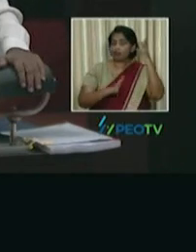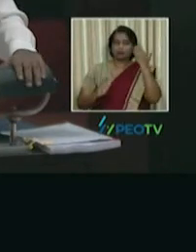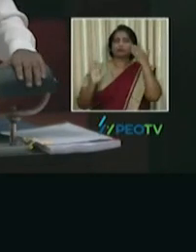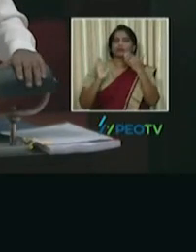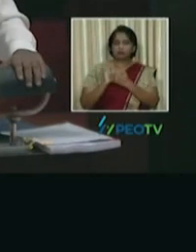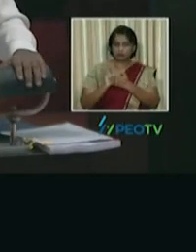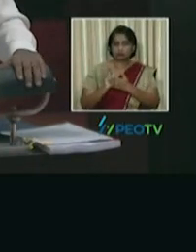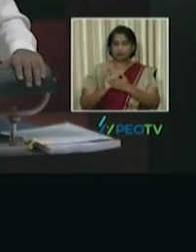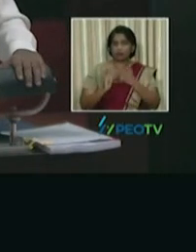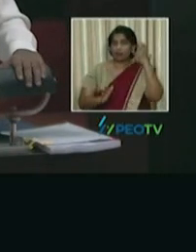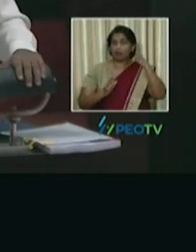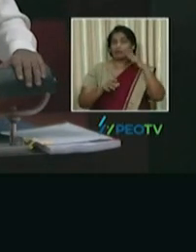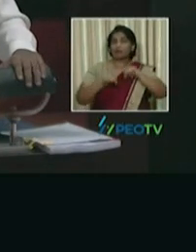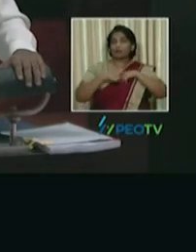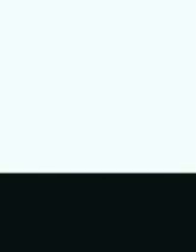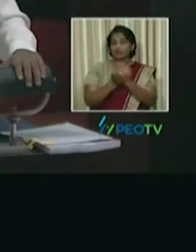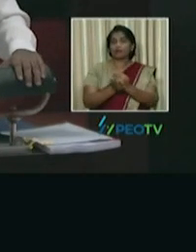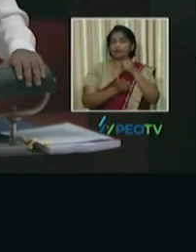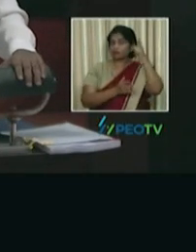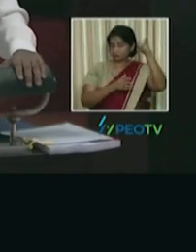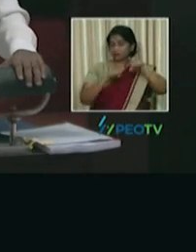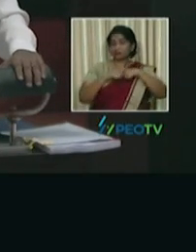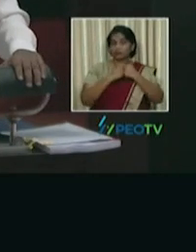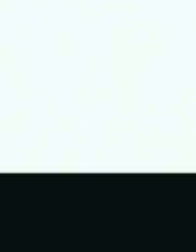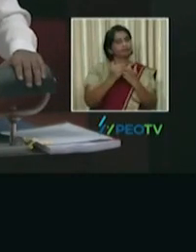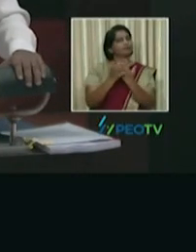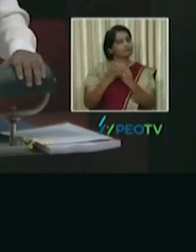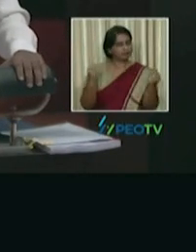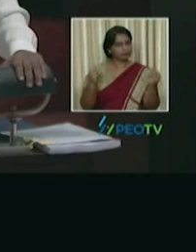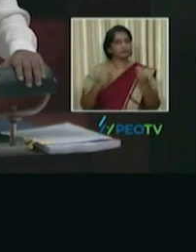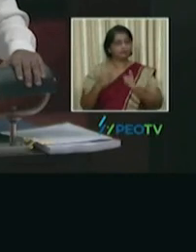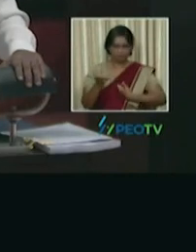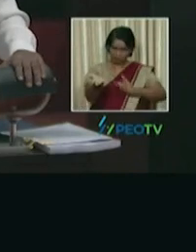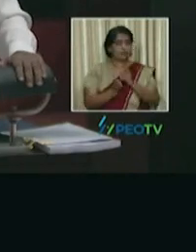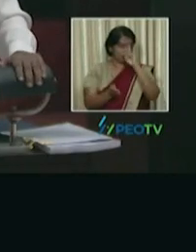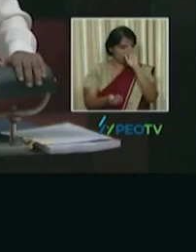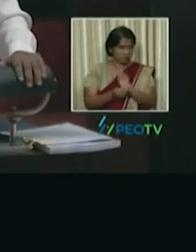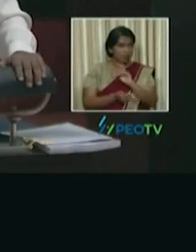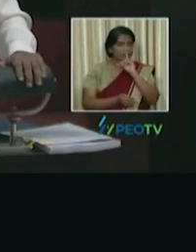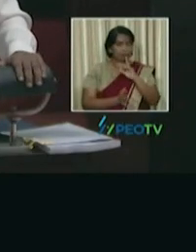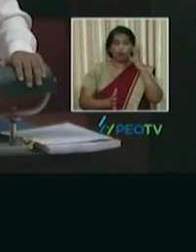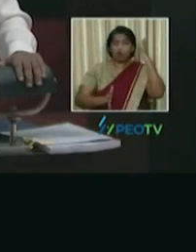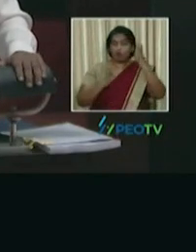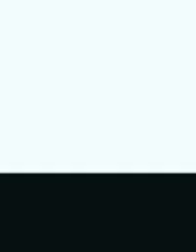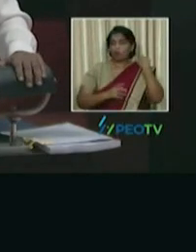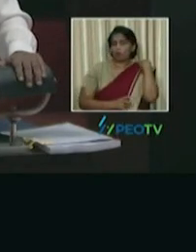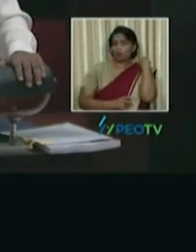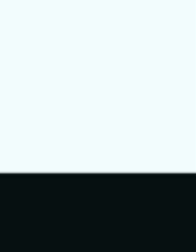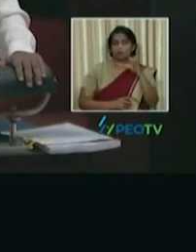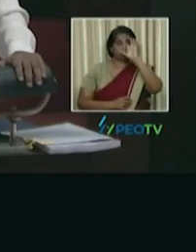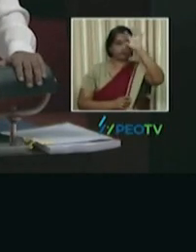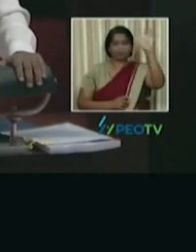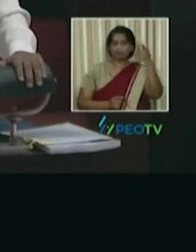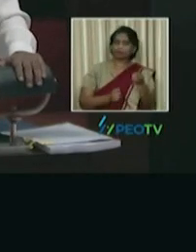එකක් තියෙනවා. World Wide Fund for Nature කියන එකේ ලොකු අරමුදල් තියෙනවා. මම ඔබතුමීට උදව් කරන්නම්. ලෝකේ පෝසත් රටවල් හුඟක්